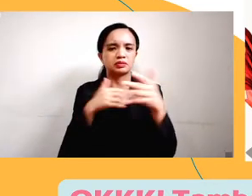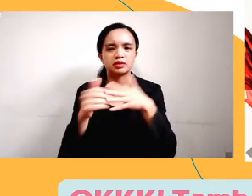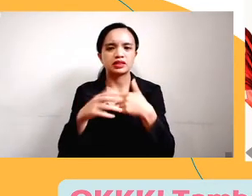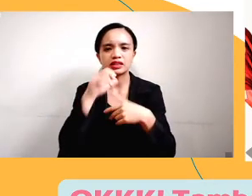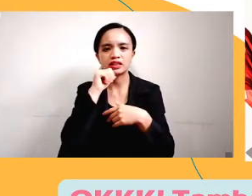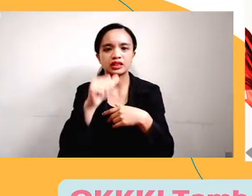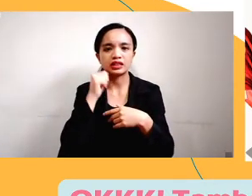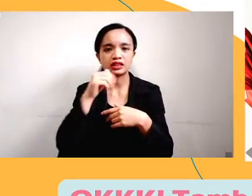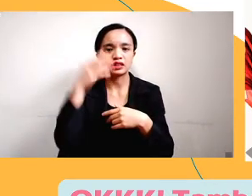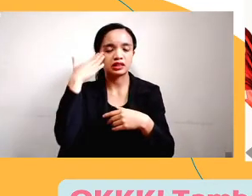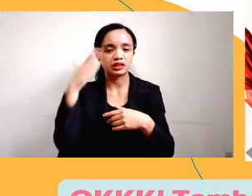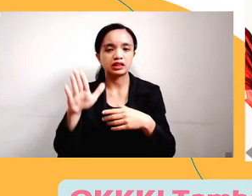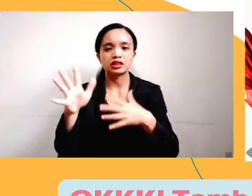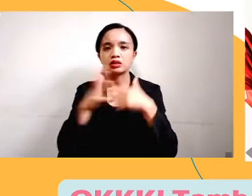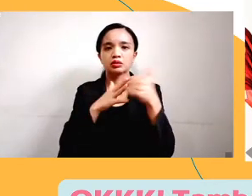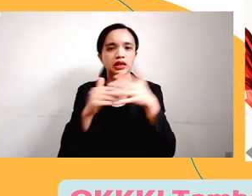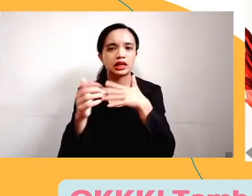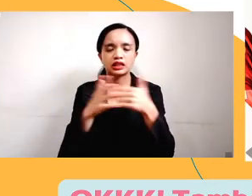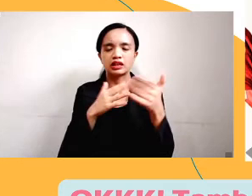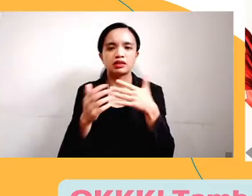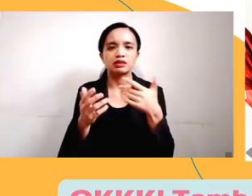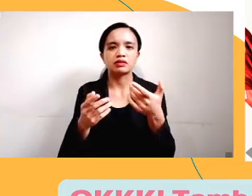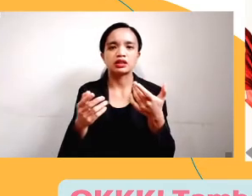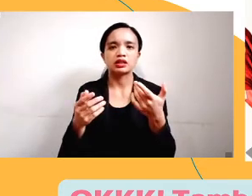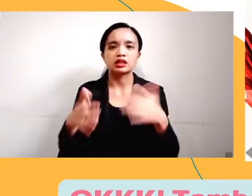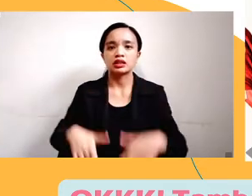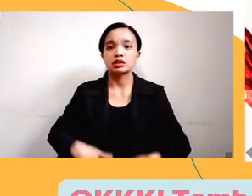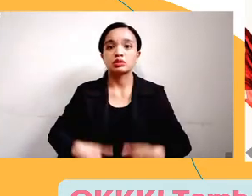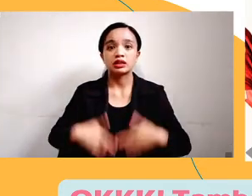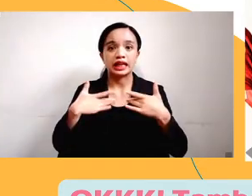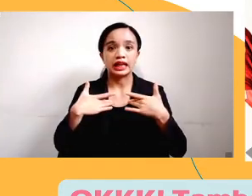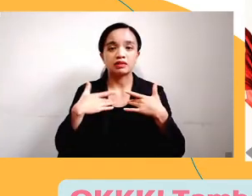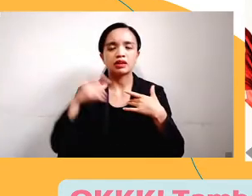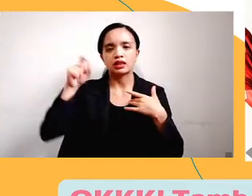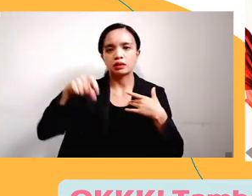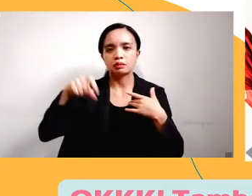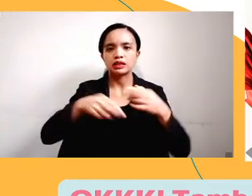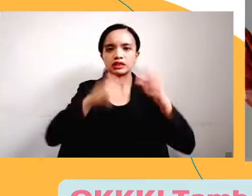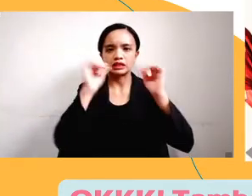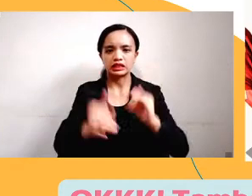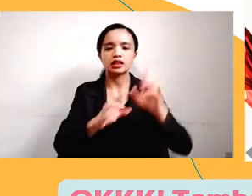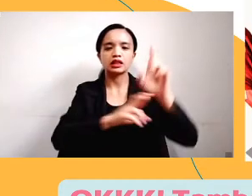at kahit anong estado nila sa buhay, dapat nire-respeto natin sila.